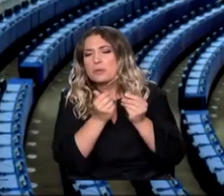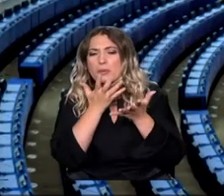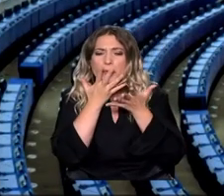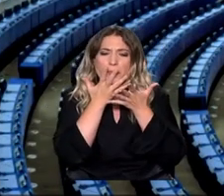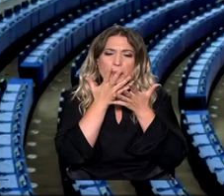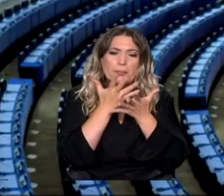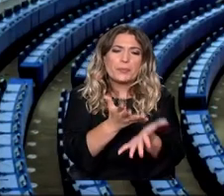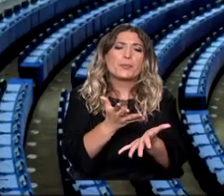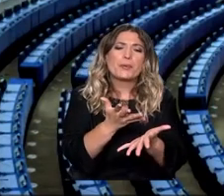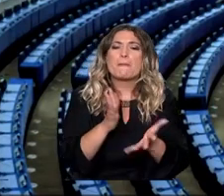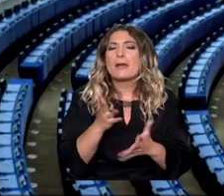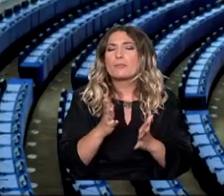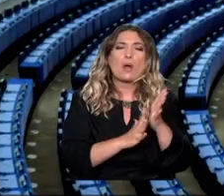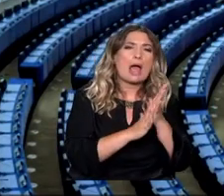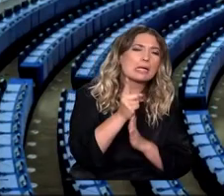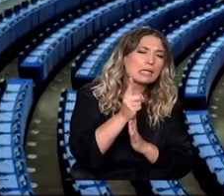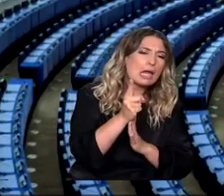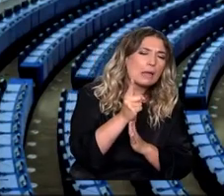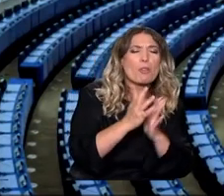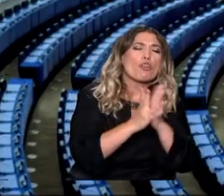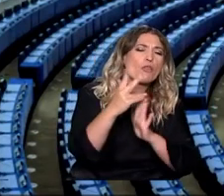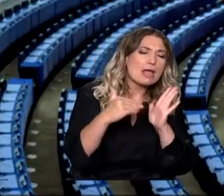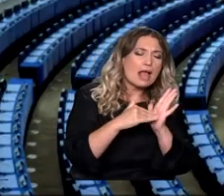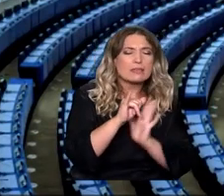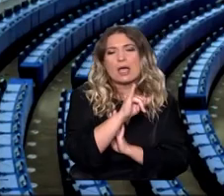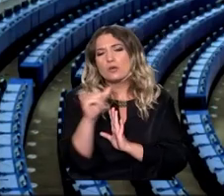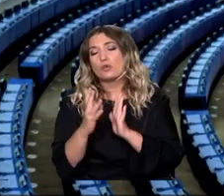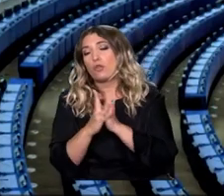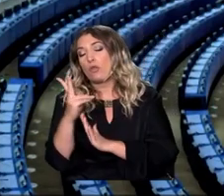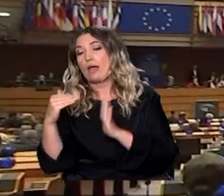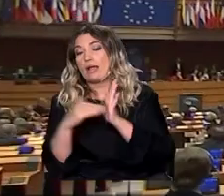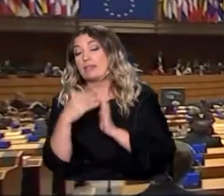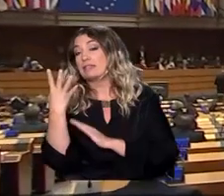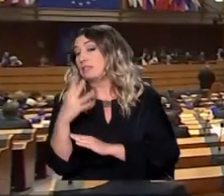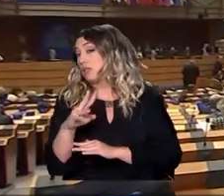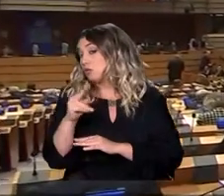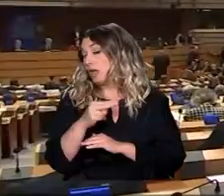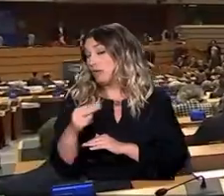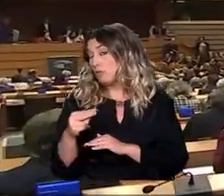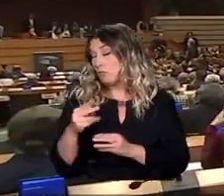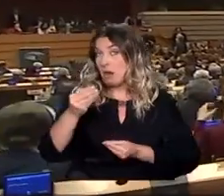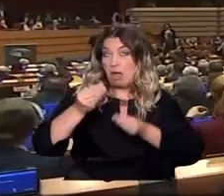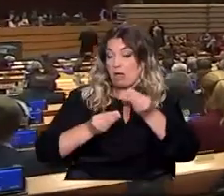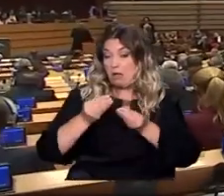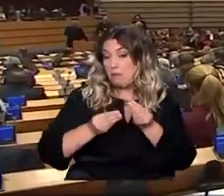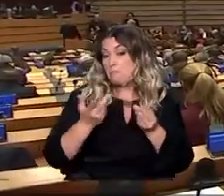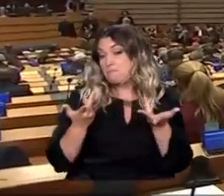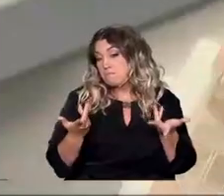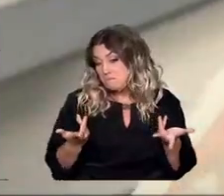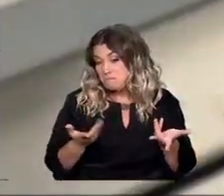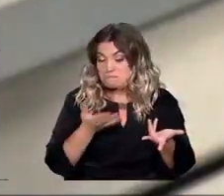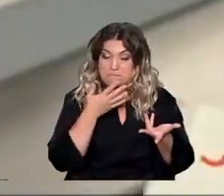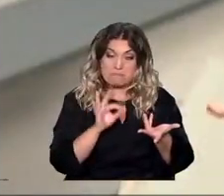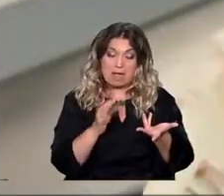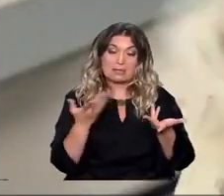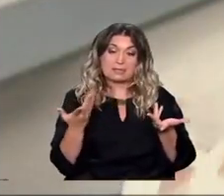1.000, συνολικά έξοδα 11.900 έως 12.400 ευρώ. Έτσι, ένας ευρωβουλευτής μπορεί θεωρητικά να αποταμιεύσει κάθε